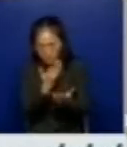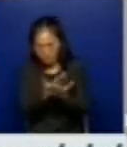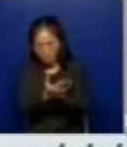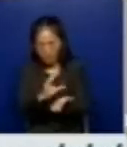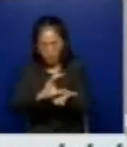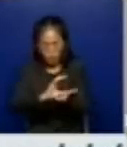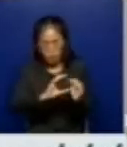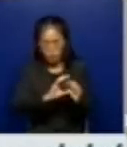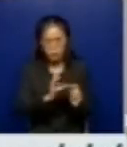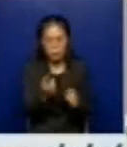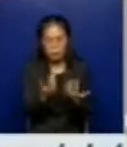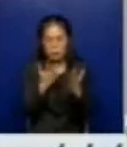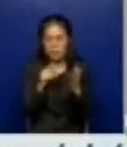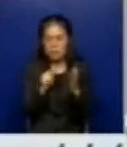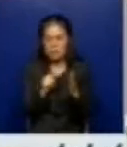ในปี